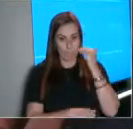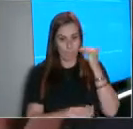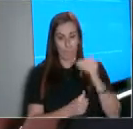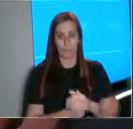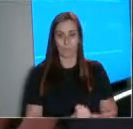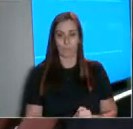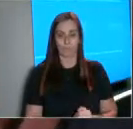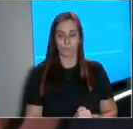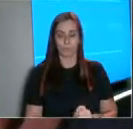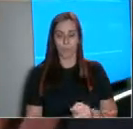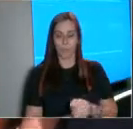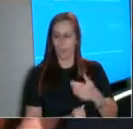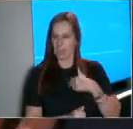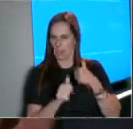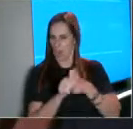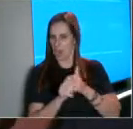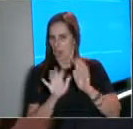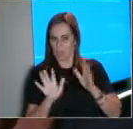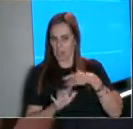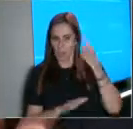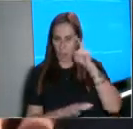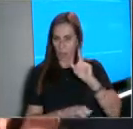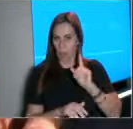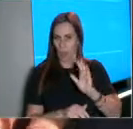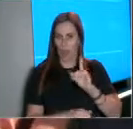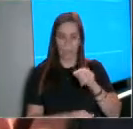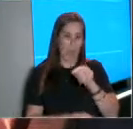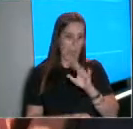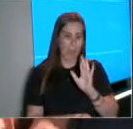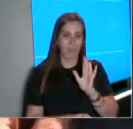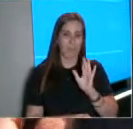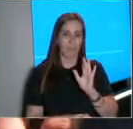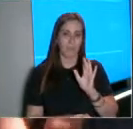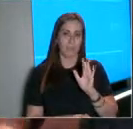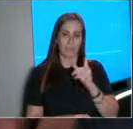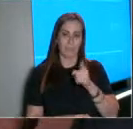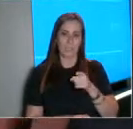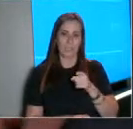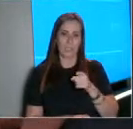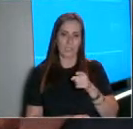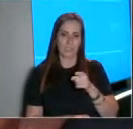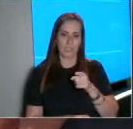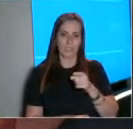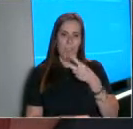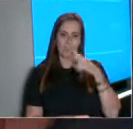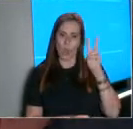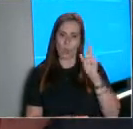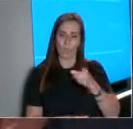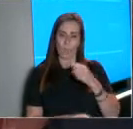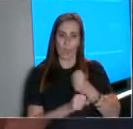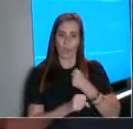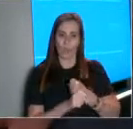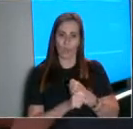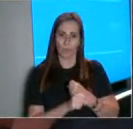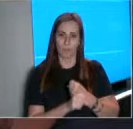אני האמת לא עקבתי אחרי הסיפור הזה. אני גם לא עקבתי, אבל צריך להיות חומר. הבטחות צריכים לעמוד